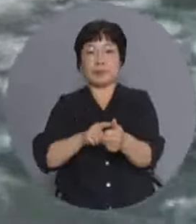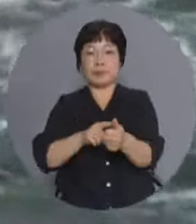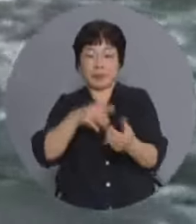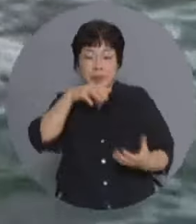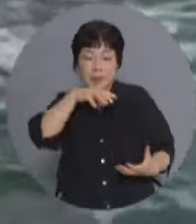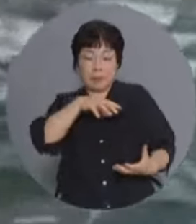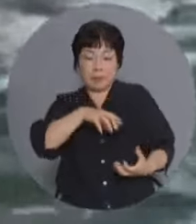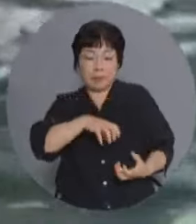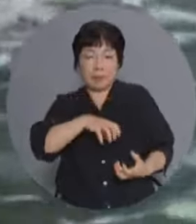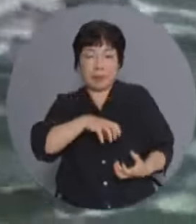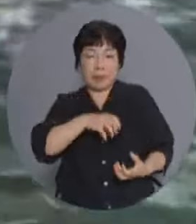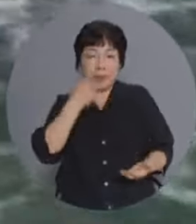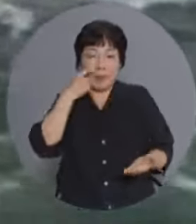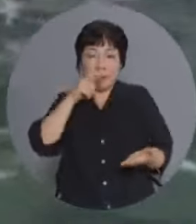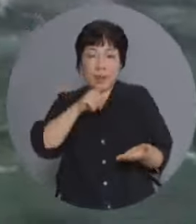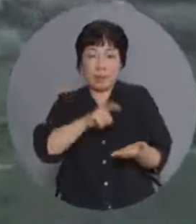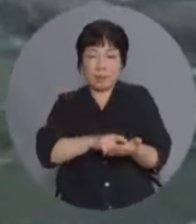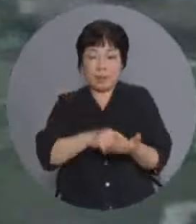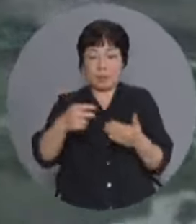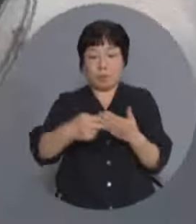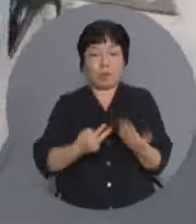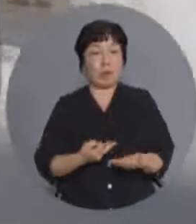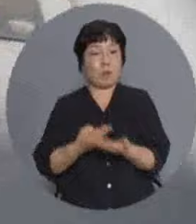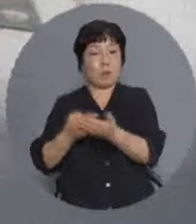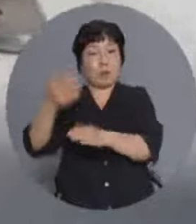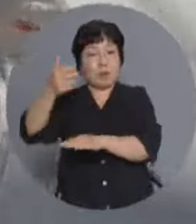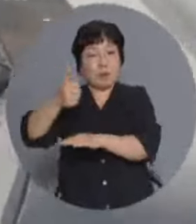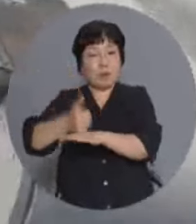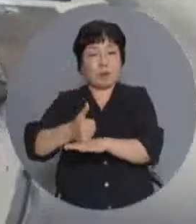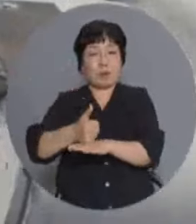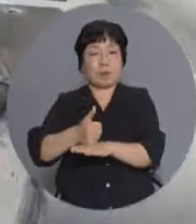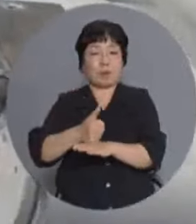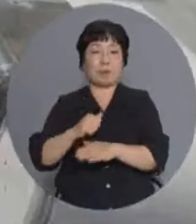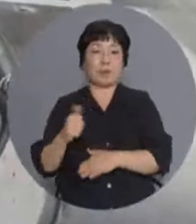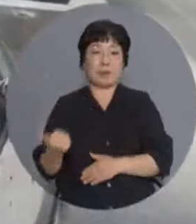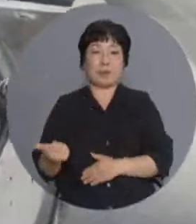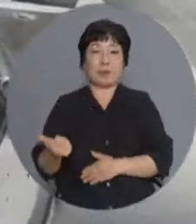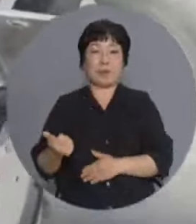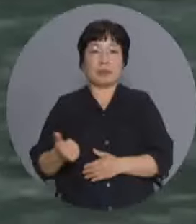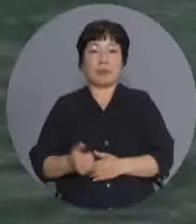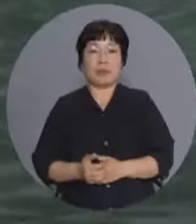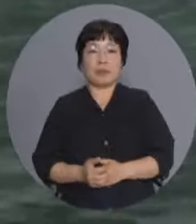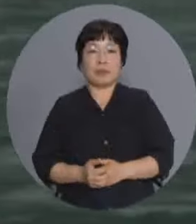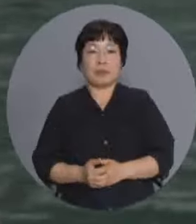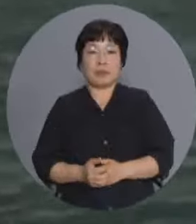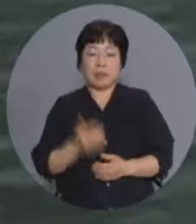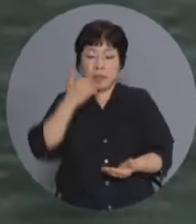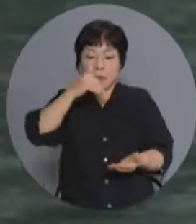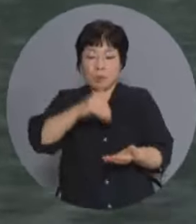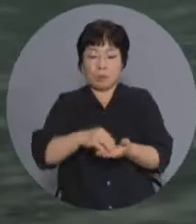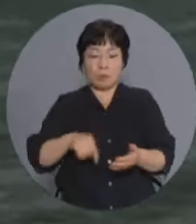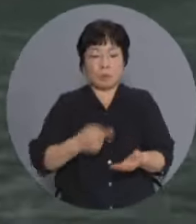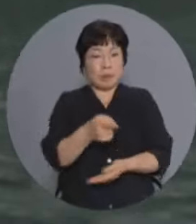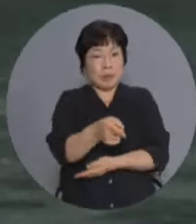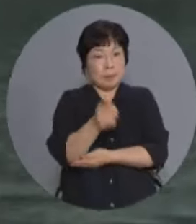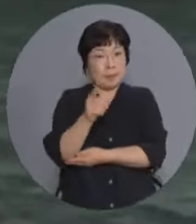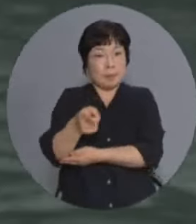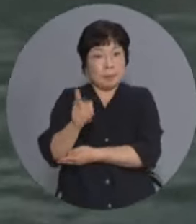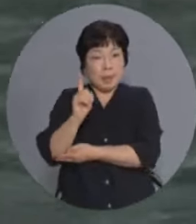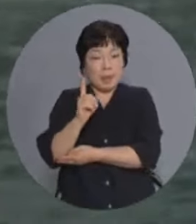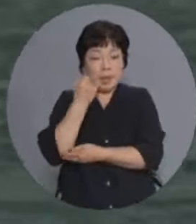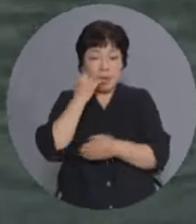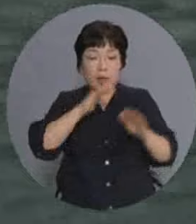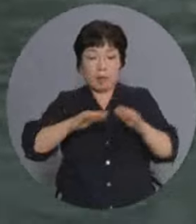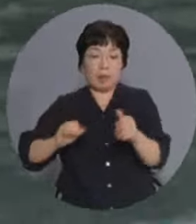이 남성은 심정지 상태로 구조돼 병원으로 이송됐지만 결국 숨졌습니다. 갯바위에서 혼자 낚시를 하다